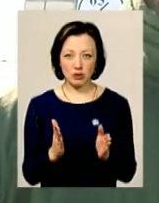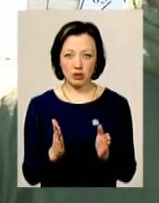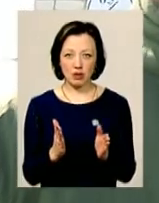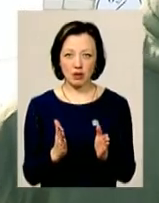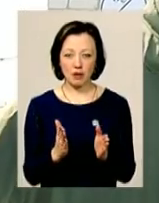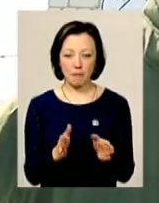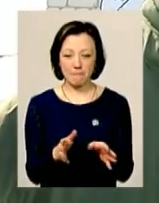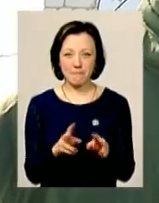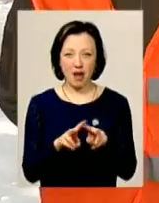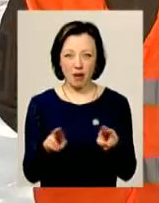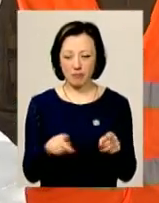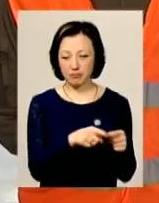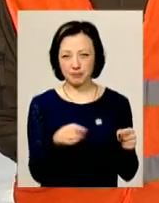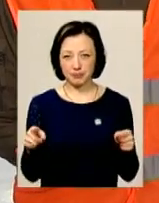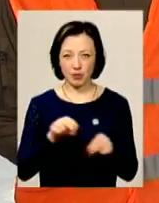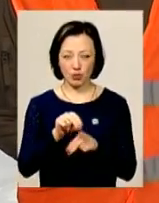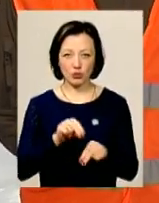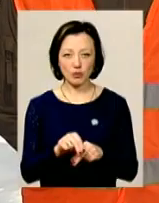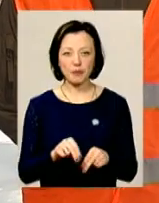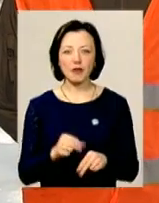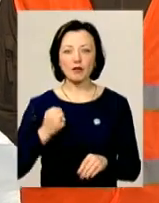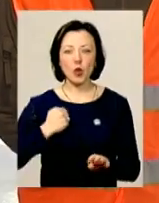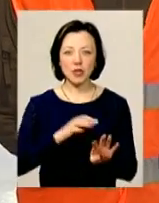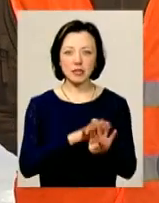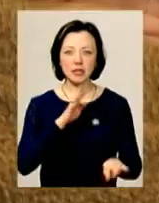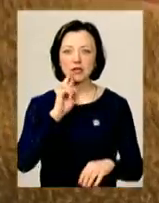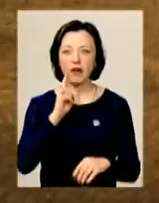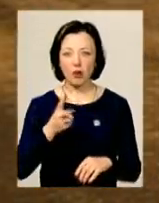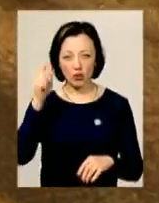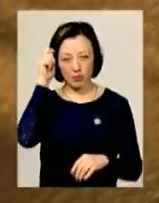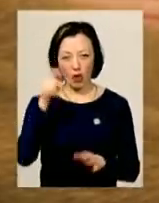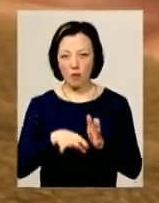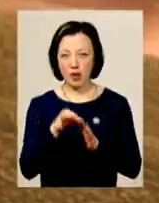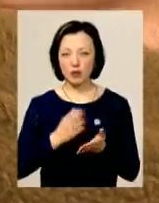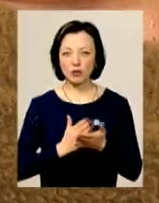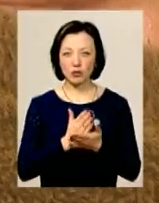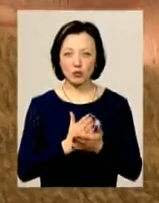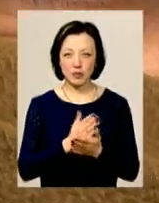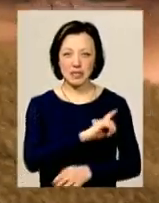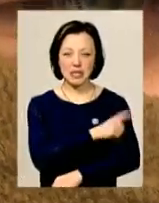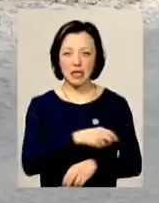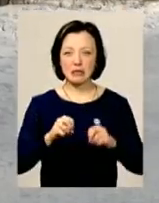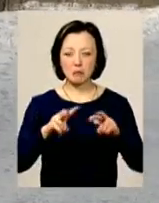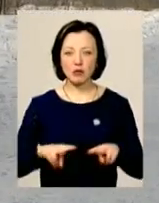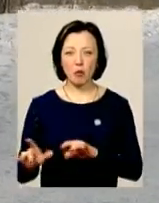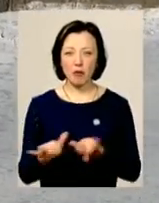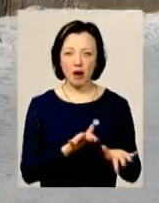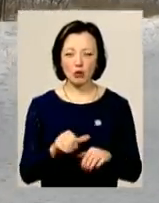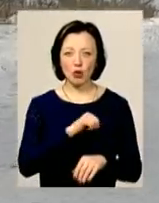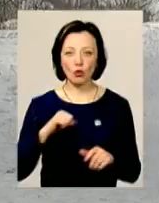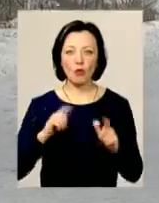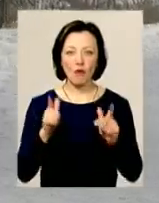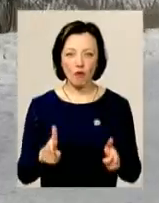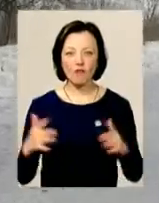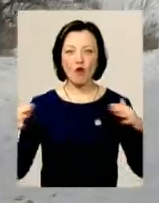на протязі курсу. У Збройних силах України Віталій два роки. Перед тим, як обрати службу у силах спеціальних операцій, добровольцем уював на